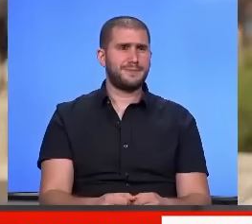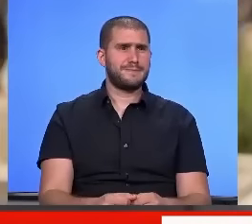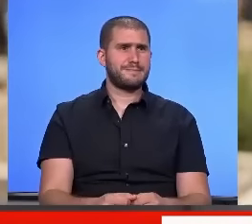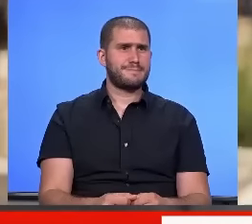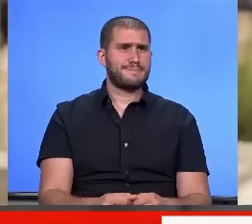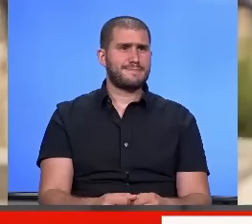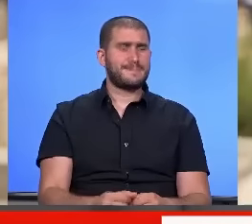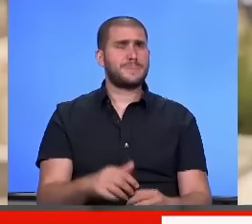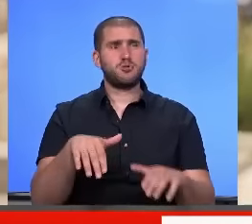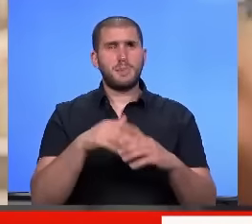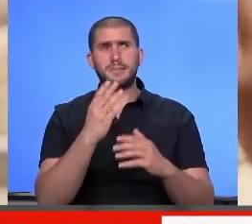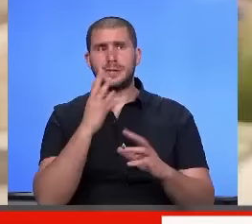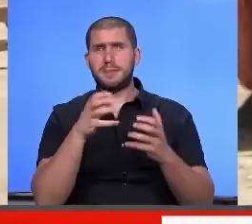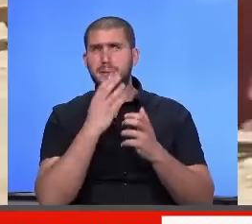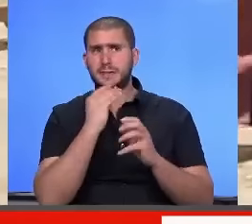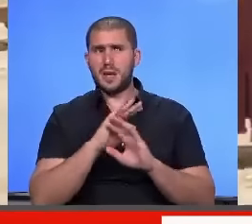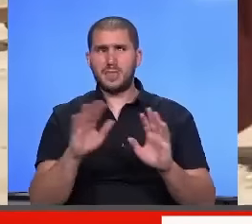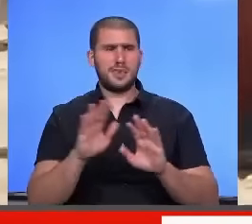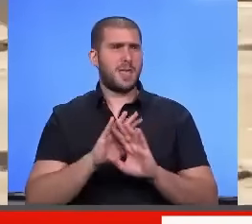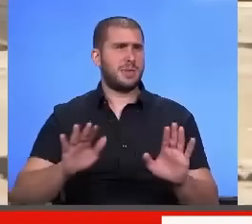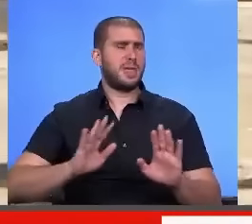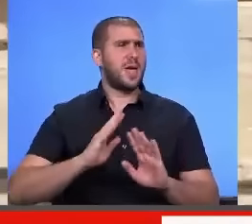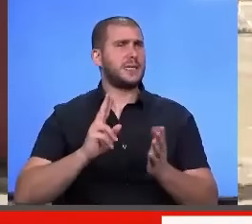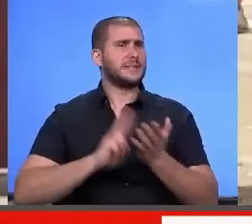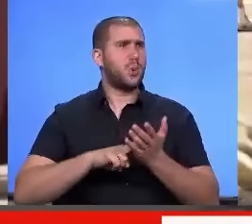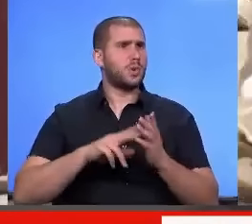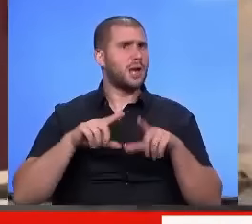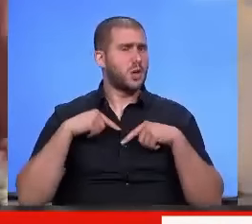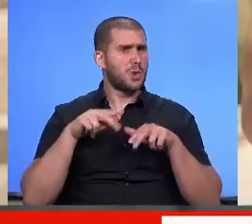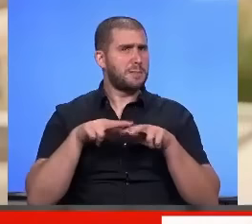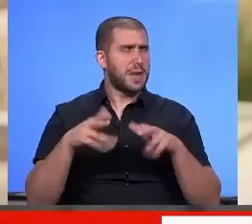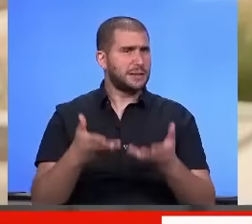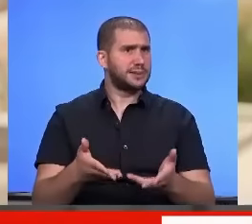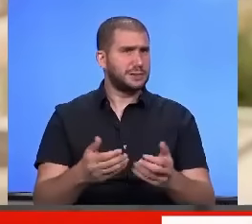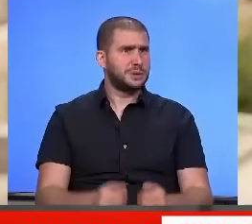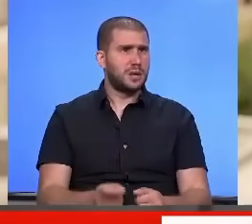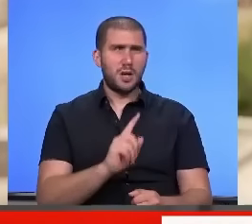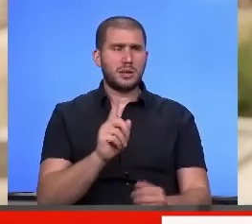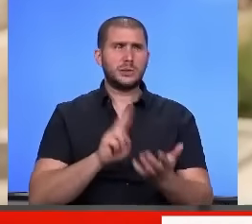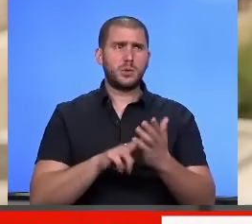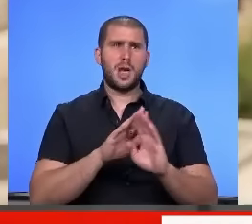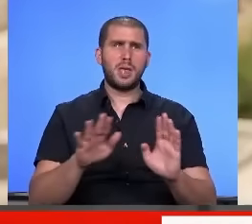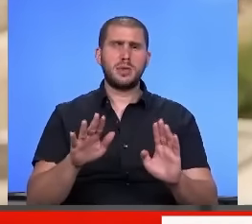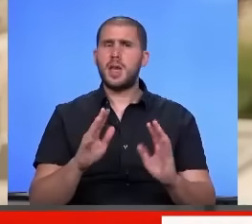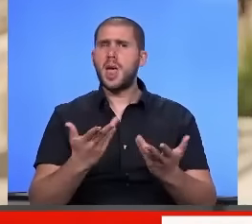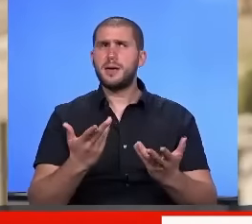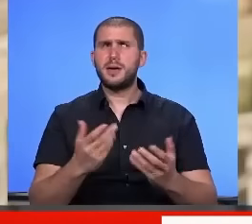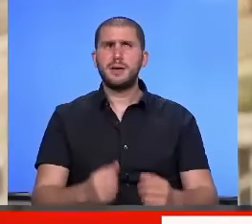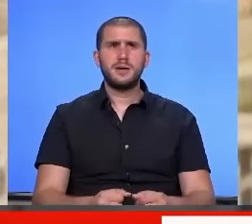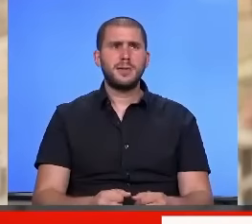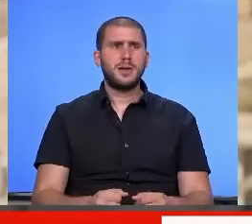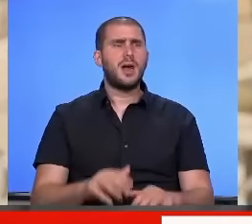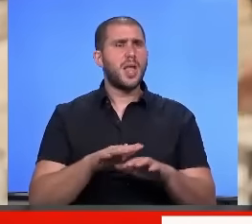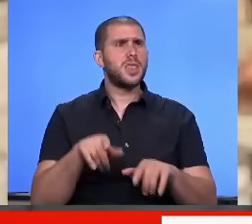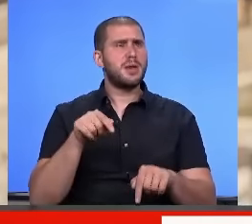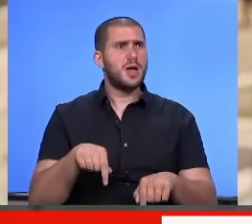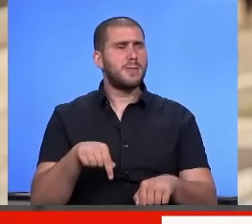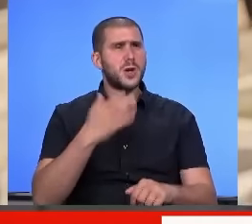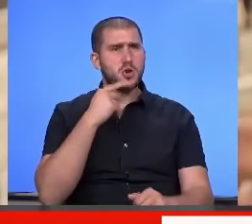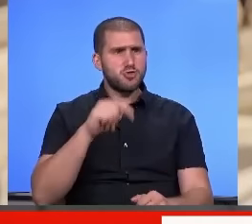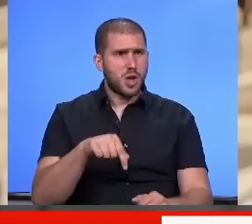نموت. ما فيش سلام مع الشعب الاسرائيلي؟ فيش. ما لهمش حق يسكنوا في هاي الارض؟ ما لهمش حق. لا ليش؟ هاي الارض يعني